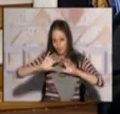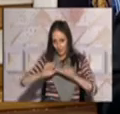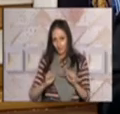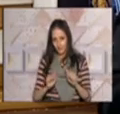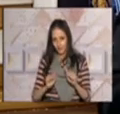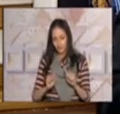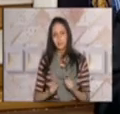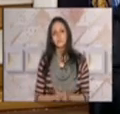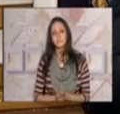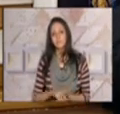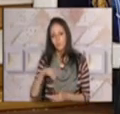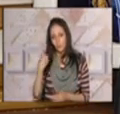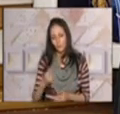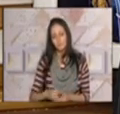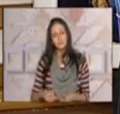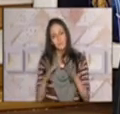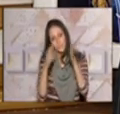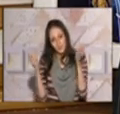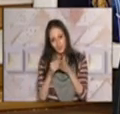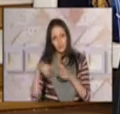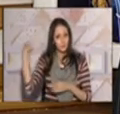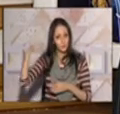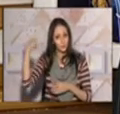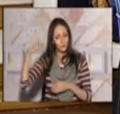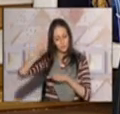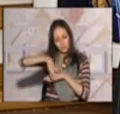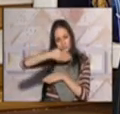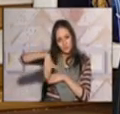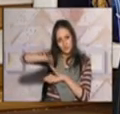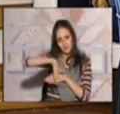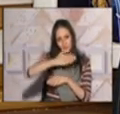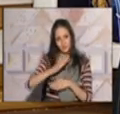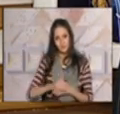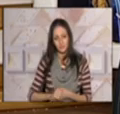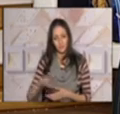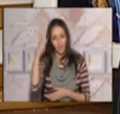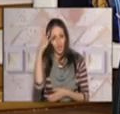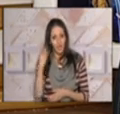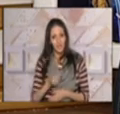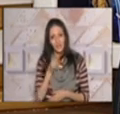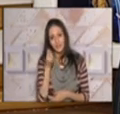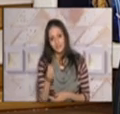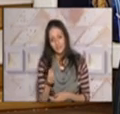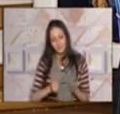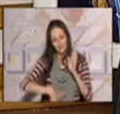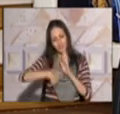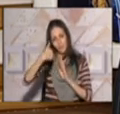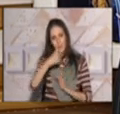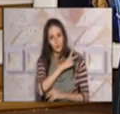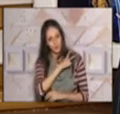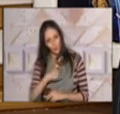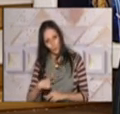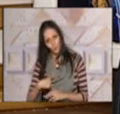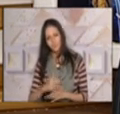بالقدرات البشرية العالية. أطلقت وزارة التخطيط والتنمية الاقتصادية جائزة التميز الحكومي، يعني